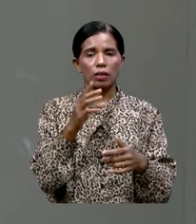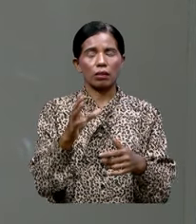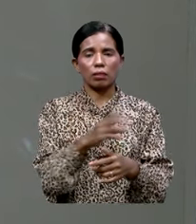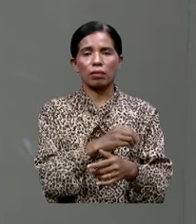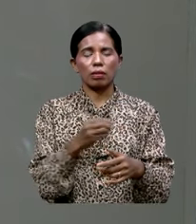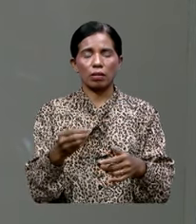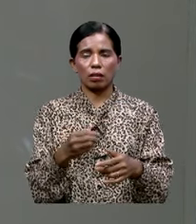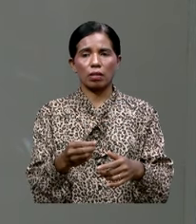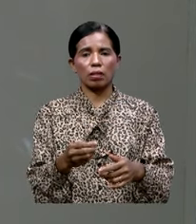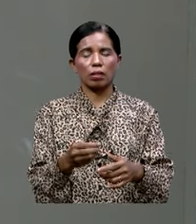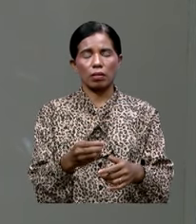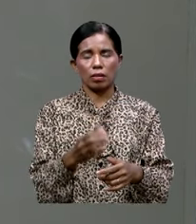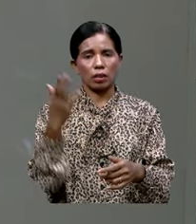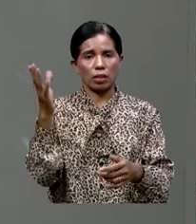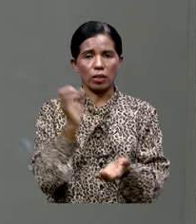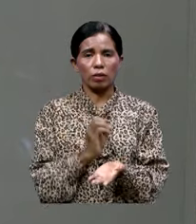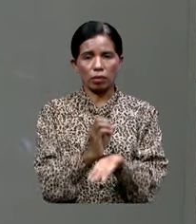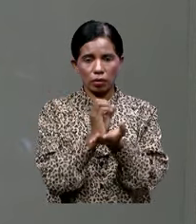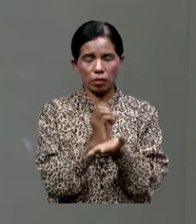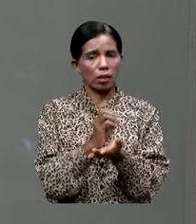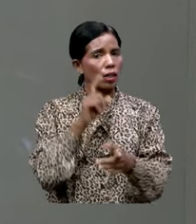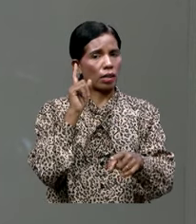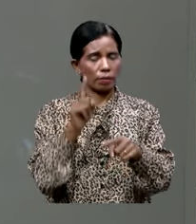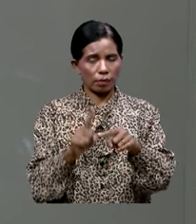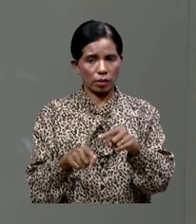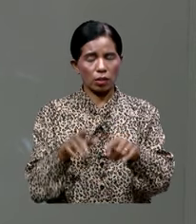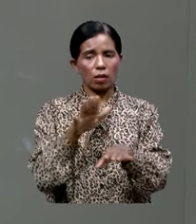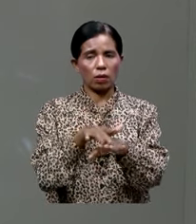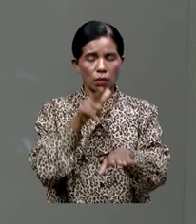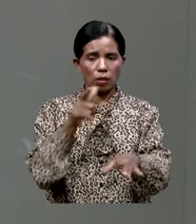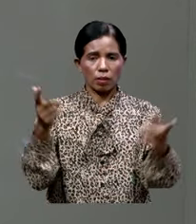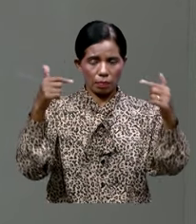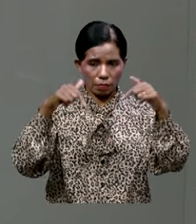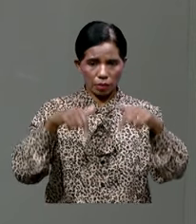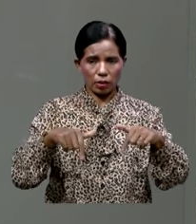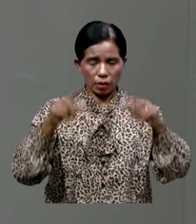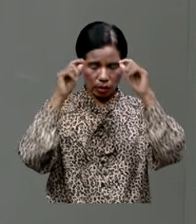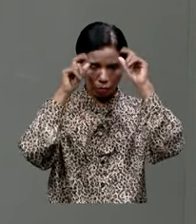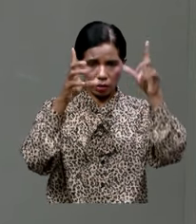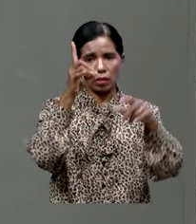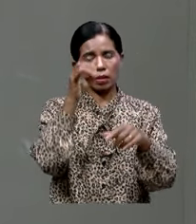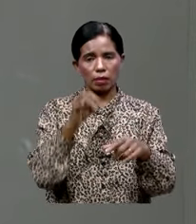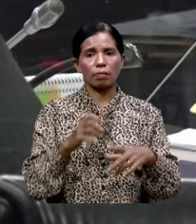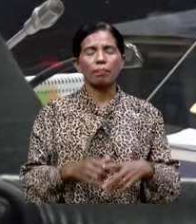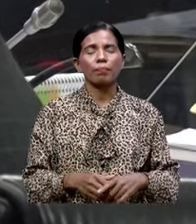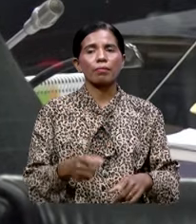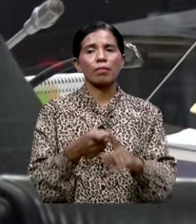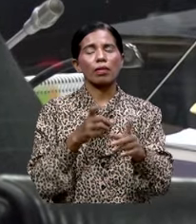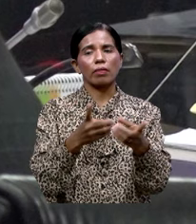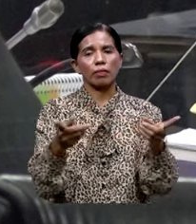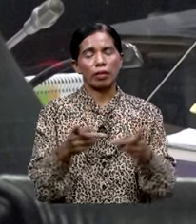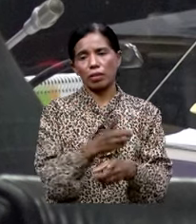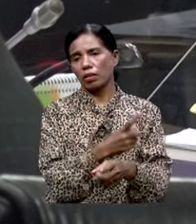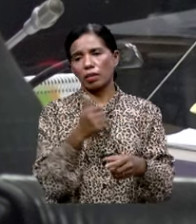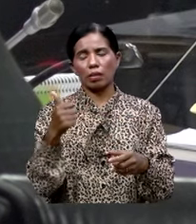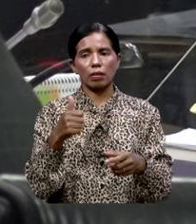mak acontece iha raewa honune la bele daet mai to'o iha Timor Larantomak. Usi seorin seluk deputado